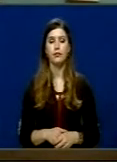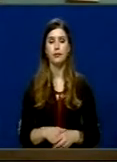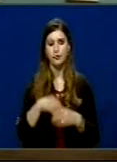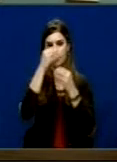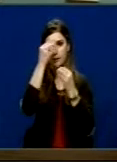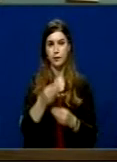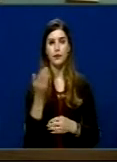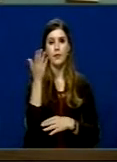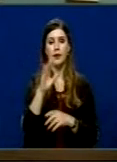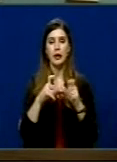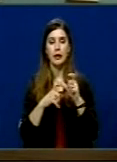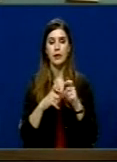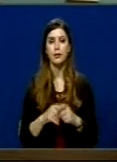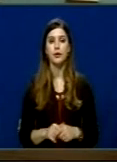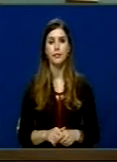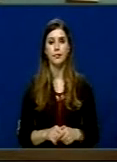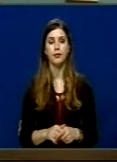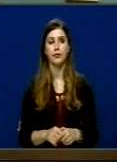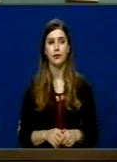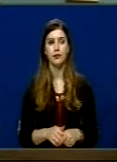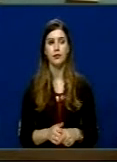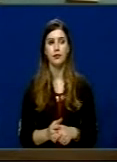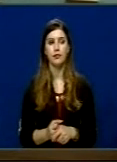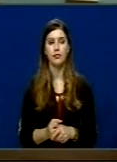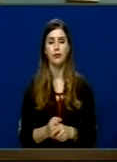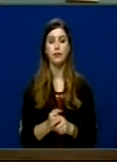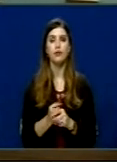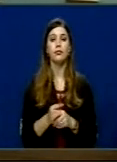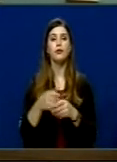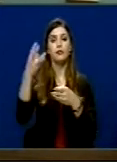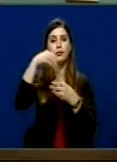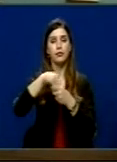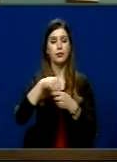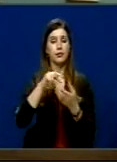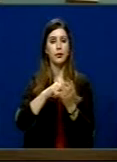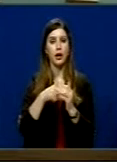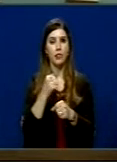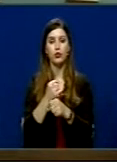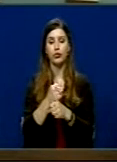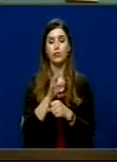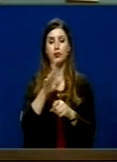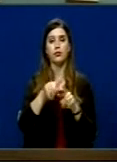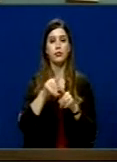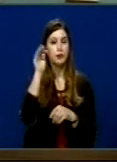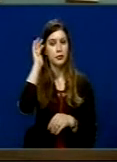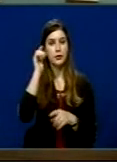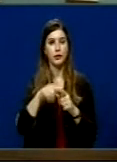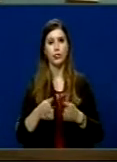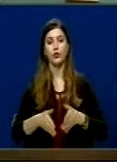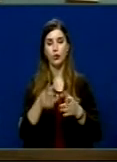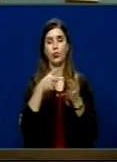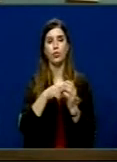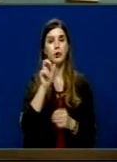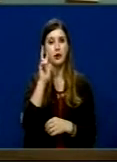Nderuari deputet Selimi, në kuadër të planit punës dhe projektet përcaktuara nga Ministria e Infrastrukturës për vitin